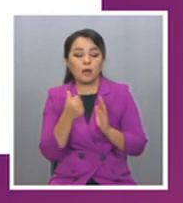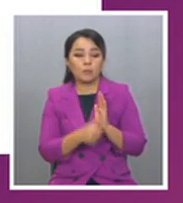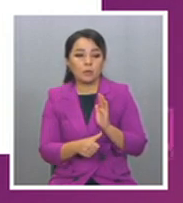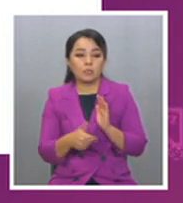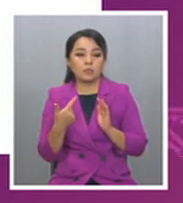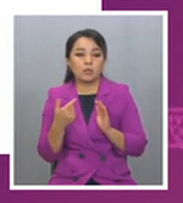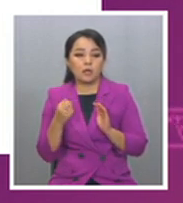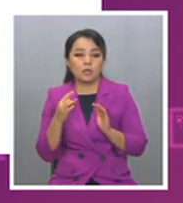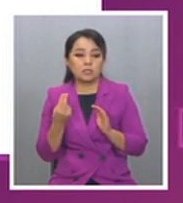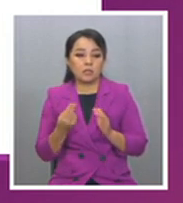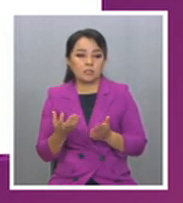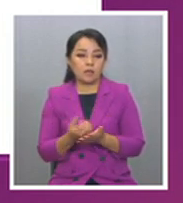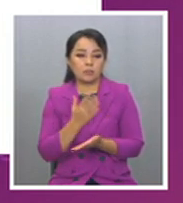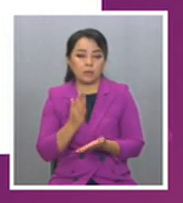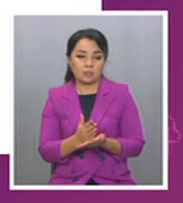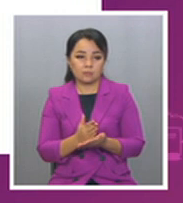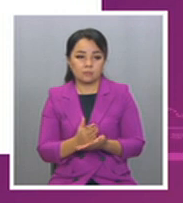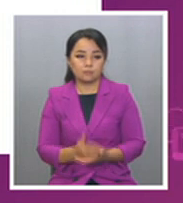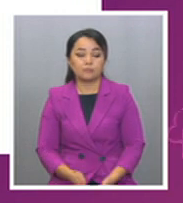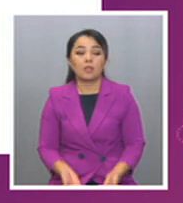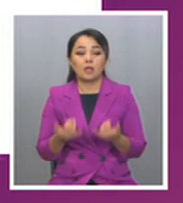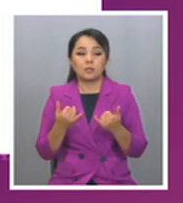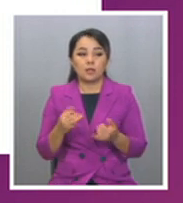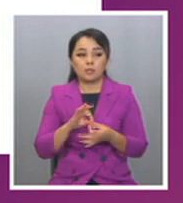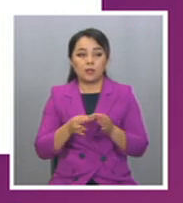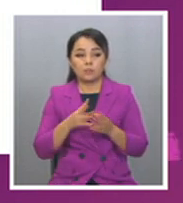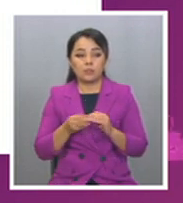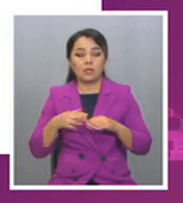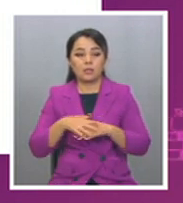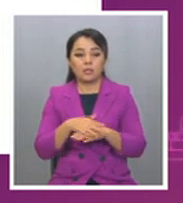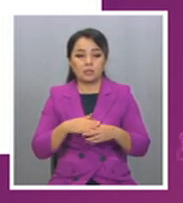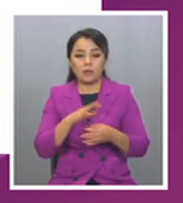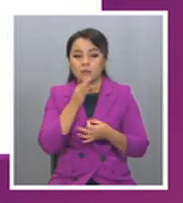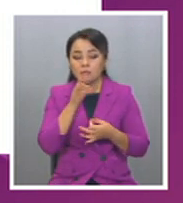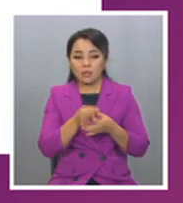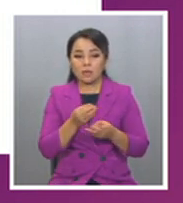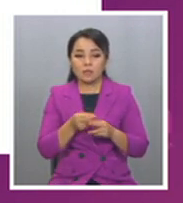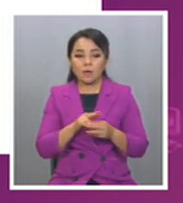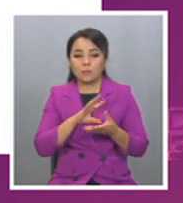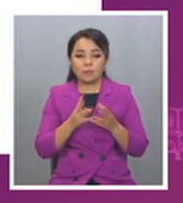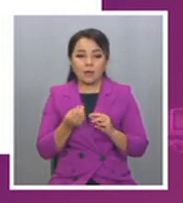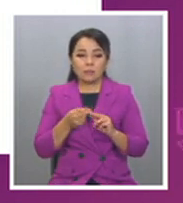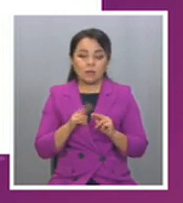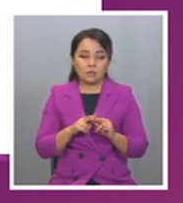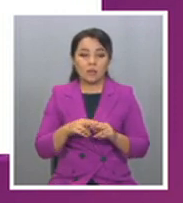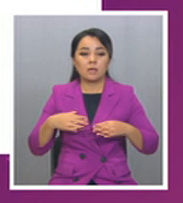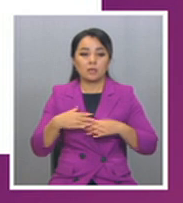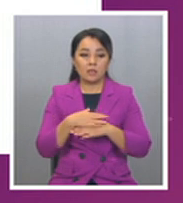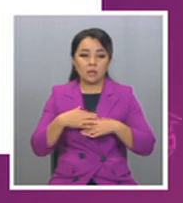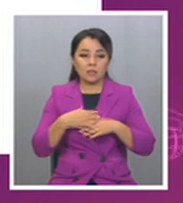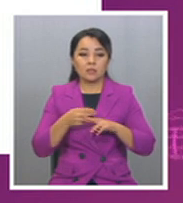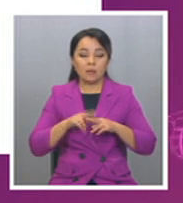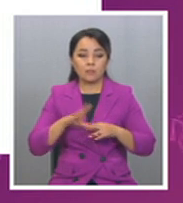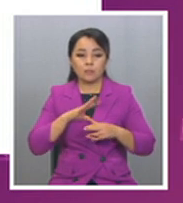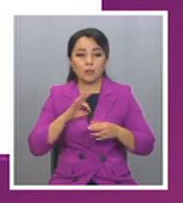герц шықты. Яғни, идеал тербелмелі контурда пайда болатын электромагнит тербелістердің жиілігі